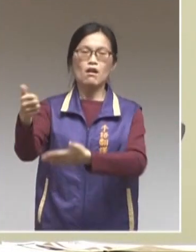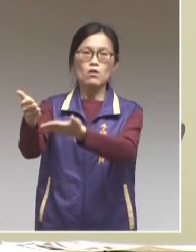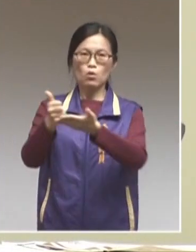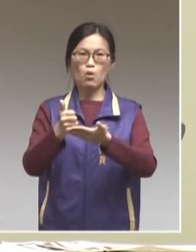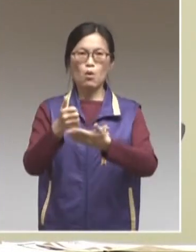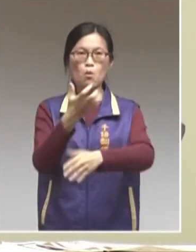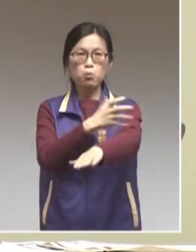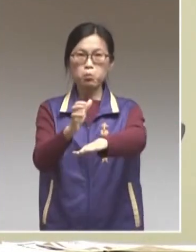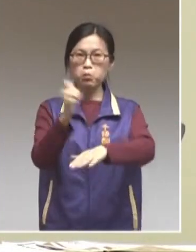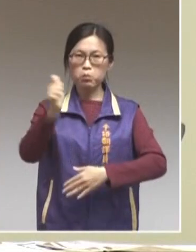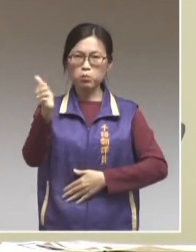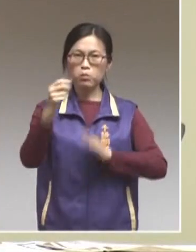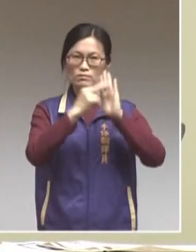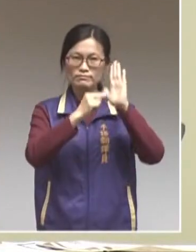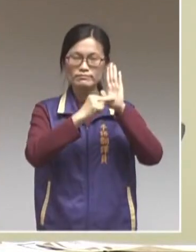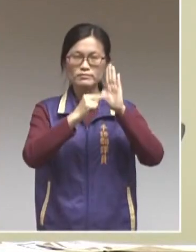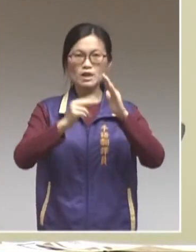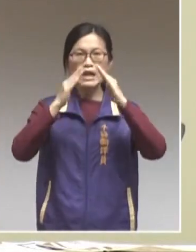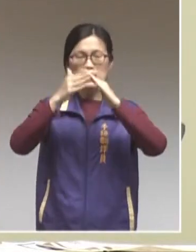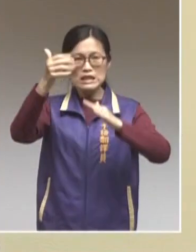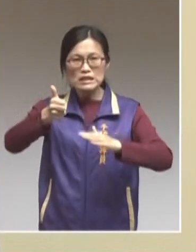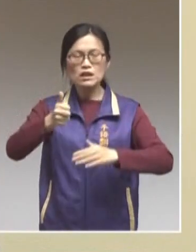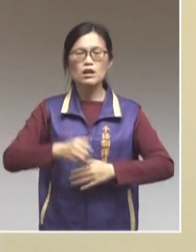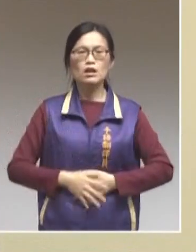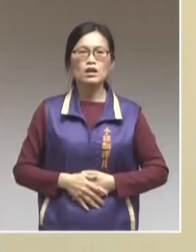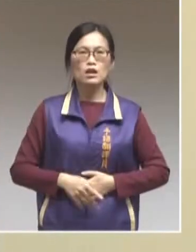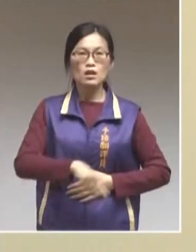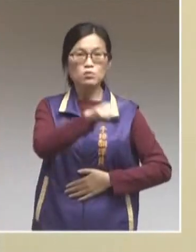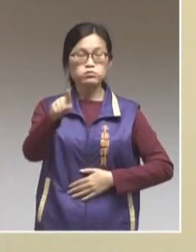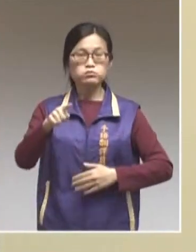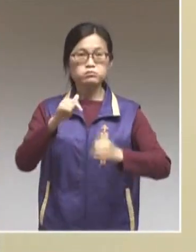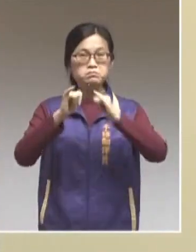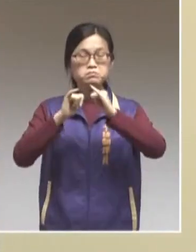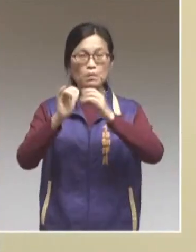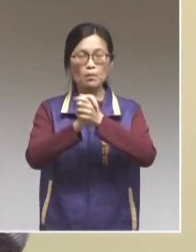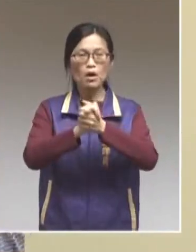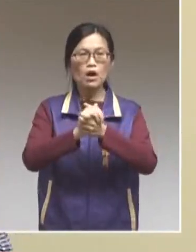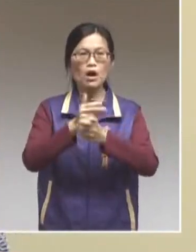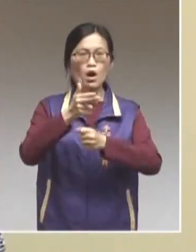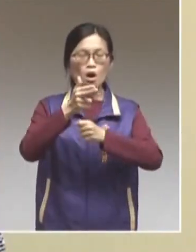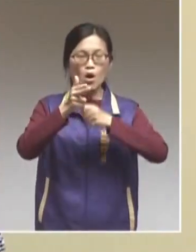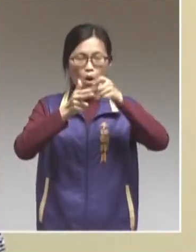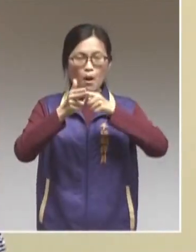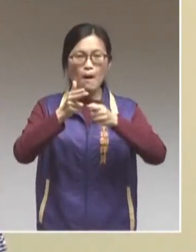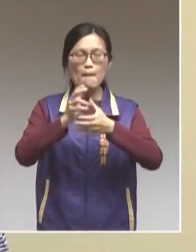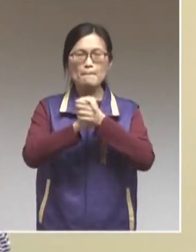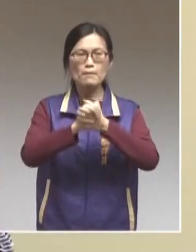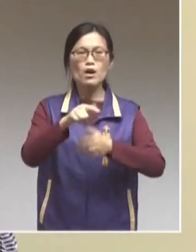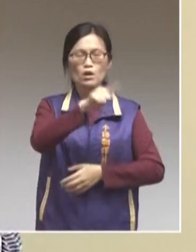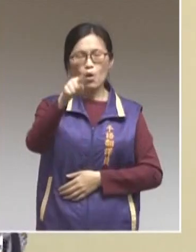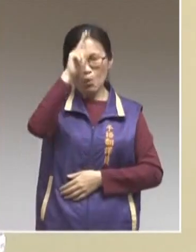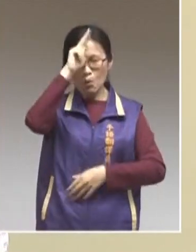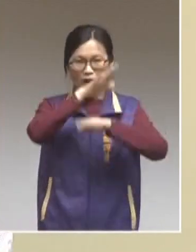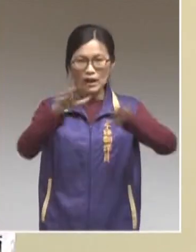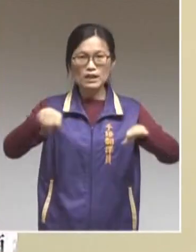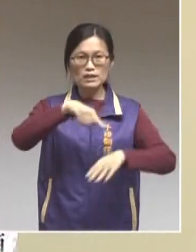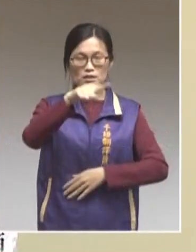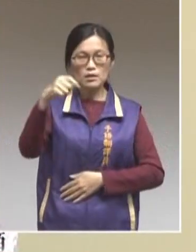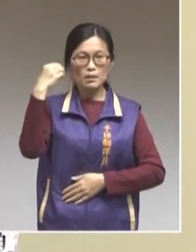做说明。 是市长，各位市民朋友，各位媒体朋友，大家午安，大家新年